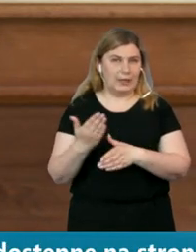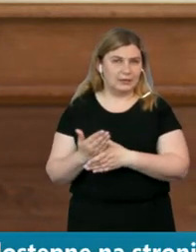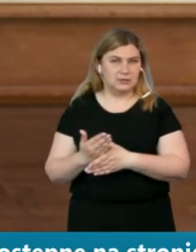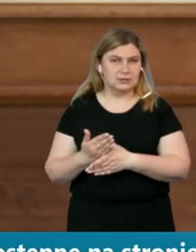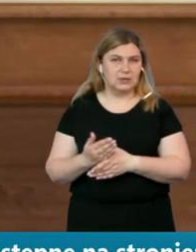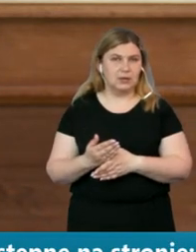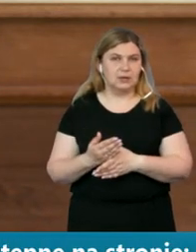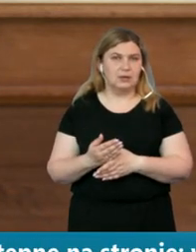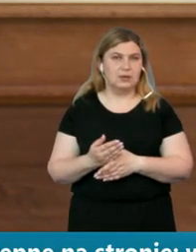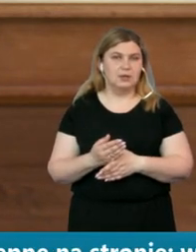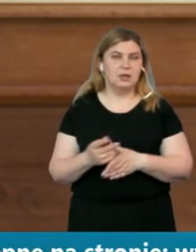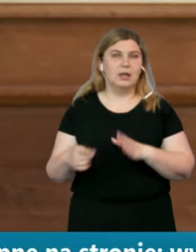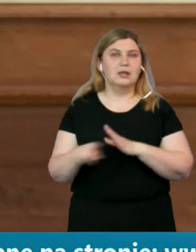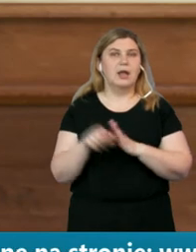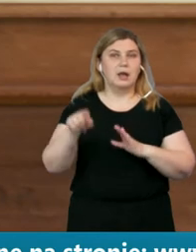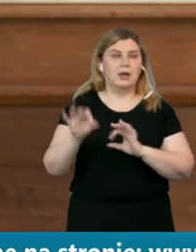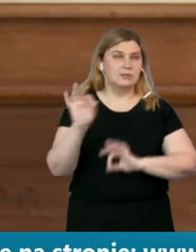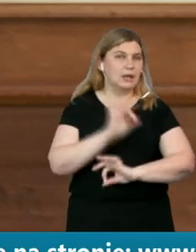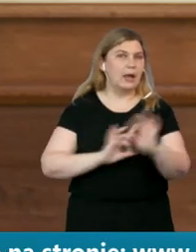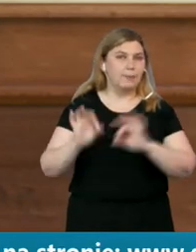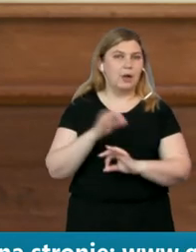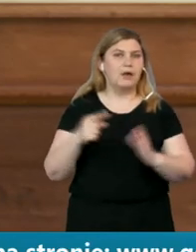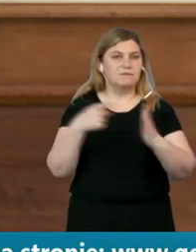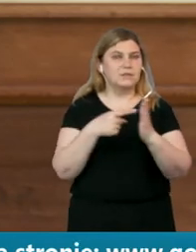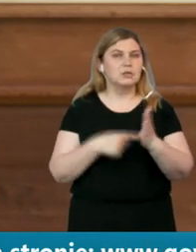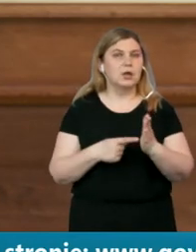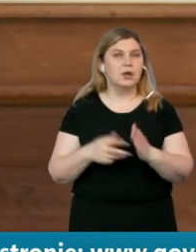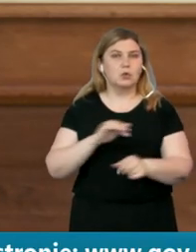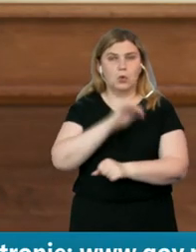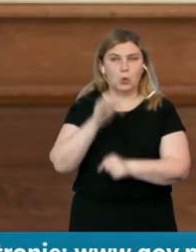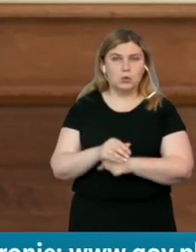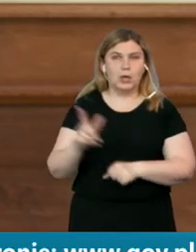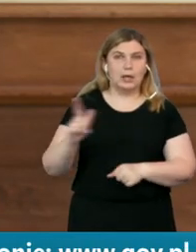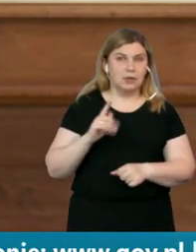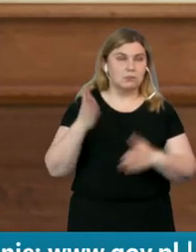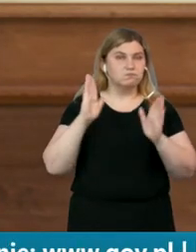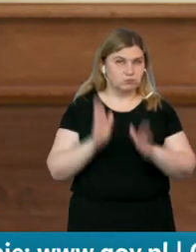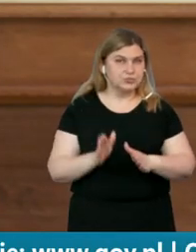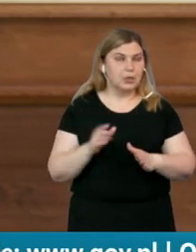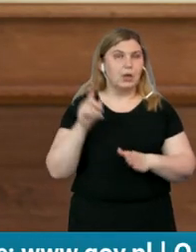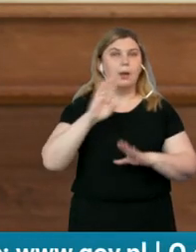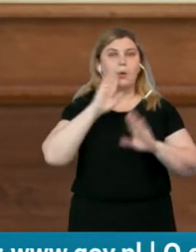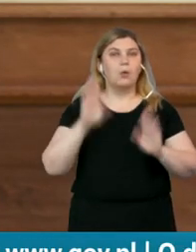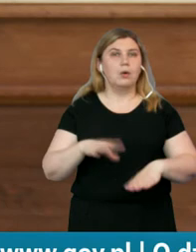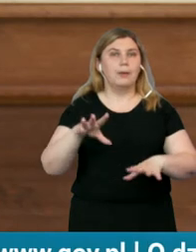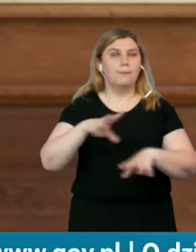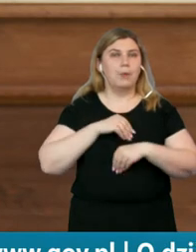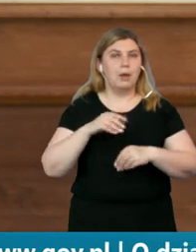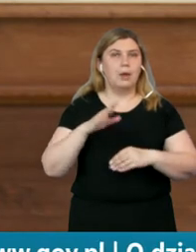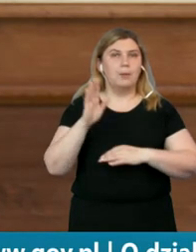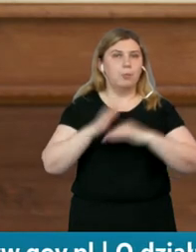dla tej modernizacji. Według wytycznych, które zostały z nami uzgodnione, jak ta dokumentacja będzie gotowa, uzyskanie pozwolenia na budowę,